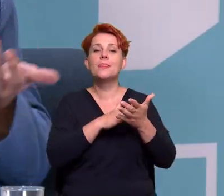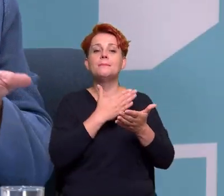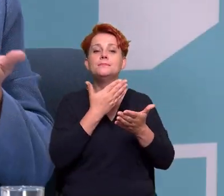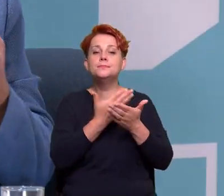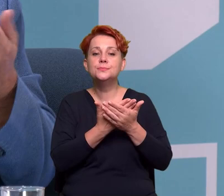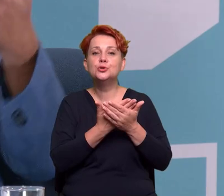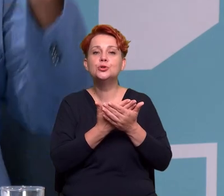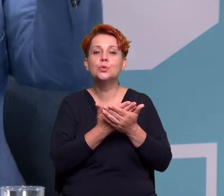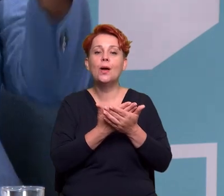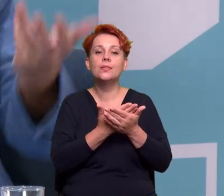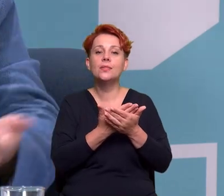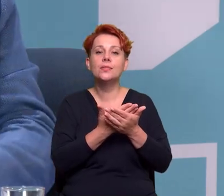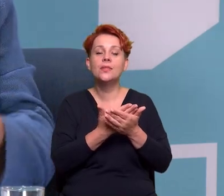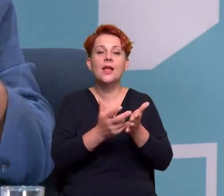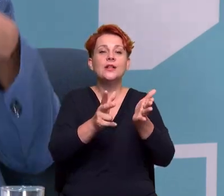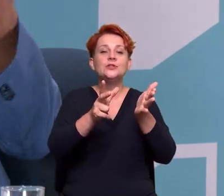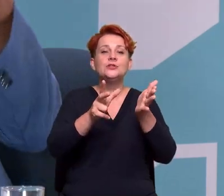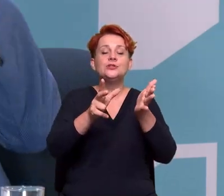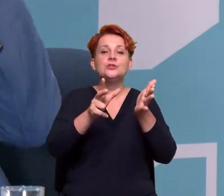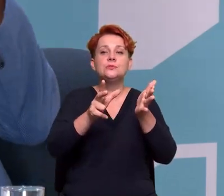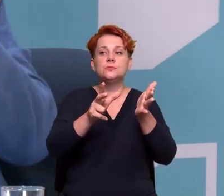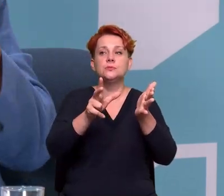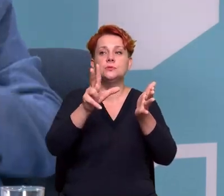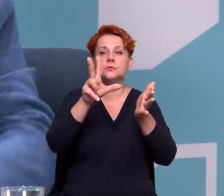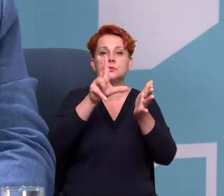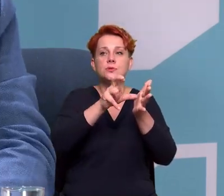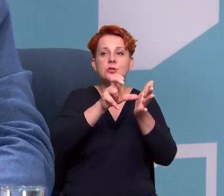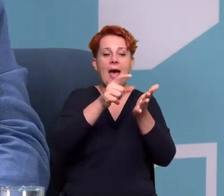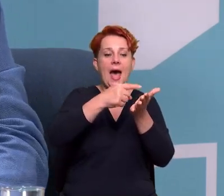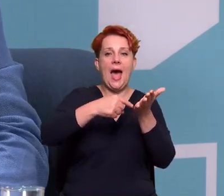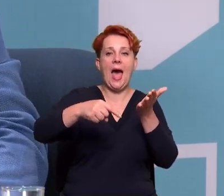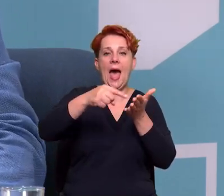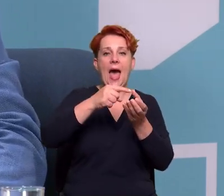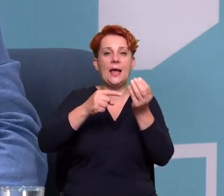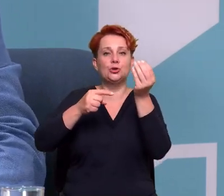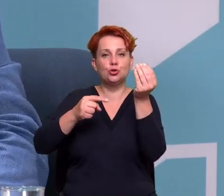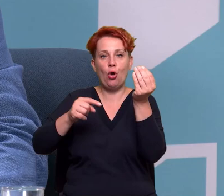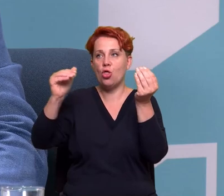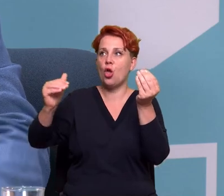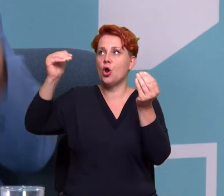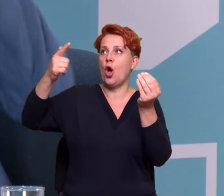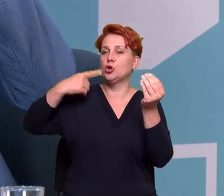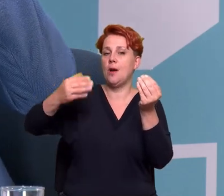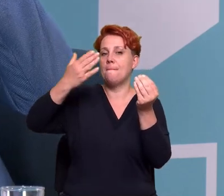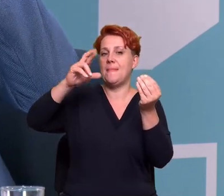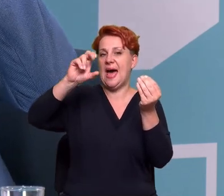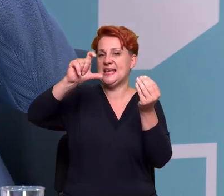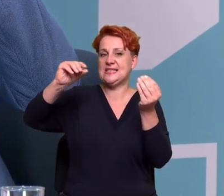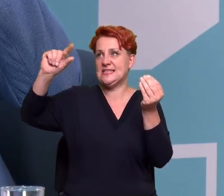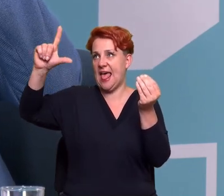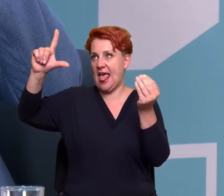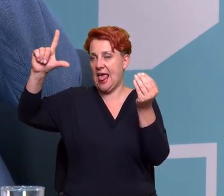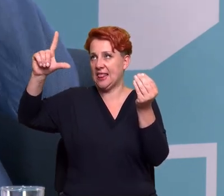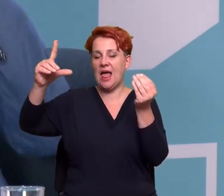przez młodego, znaczy dorosłego Marcela, który przypomina sobie to ciastko z innego momentu. To